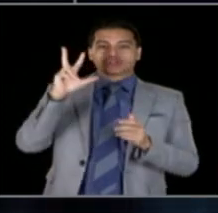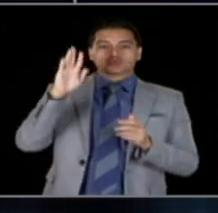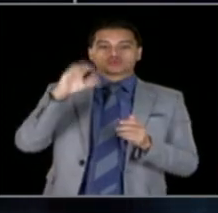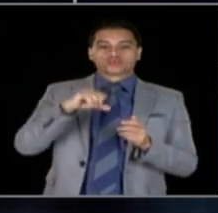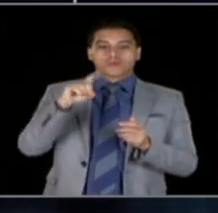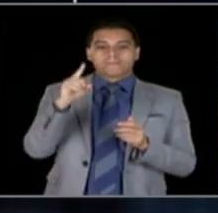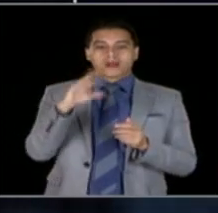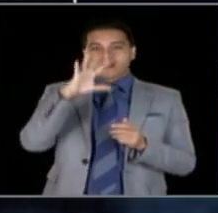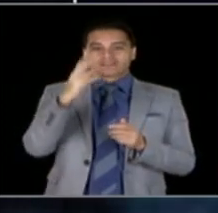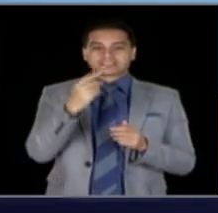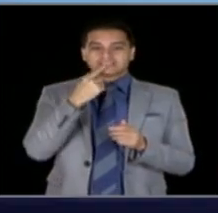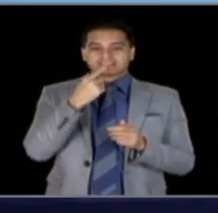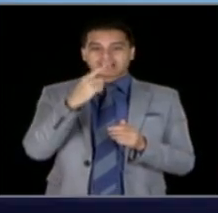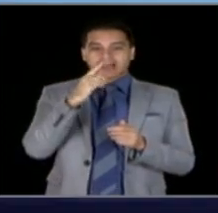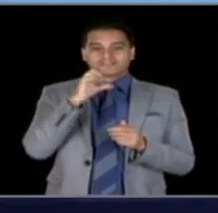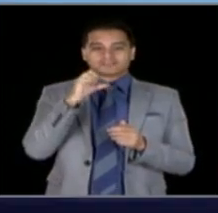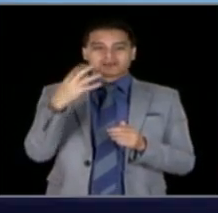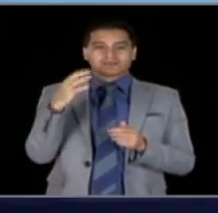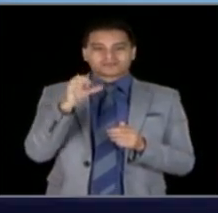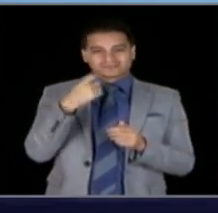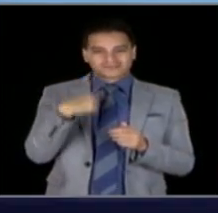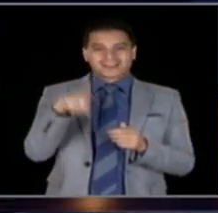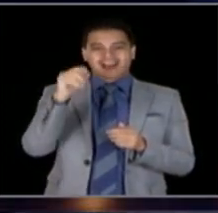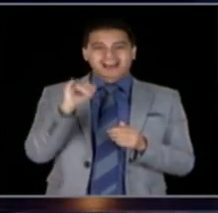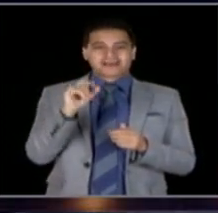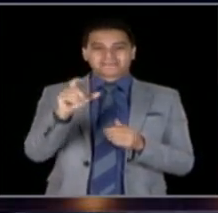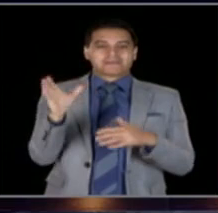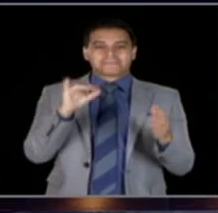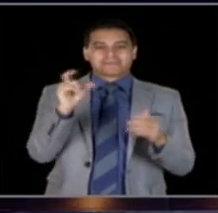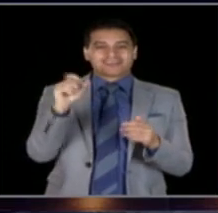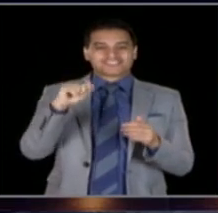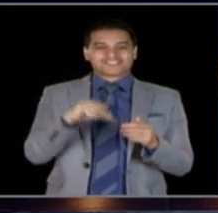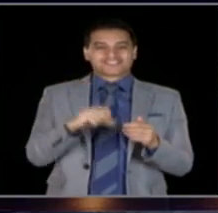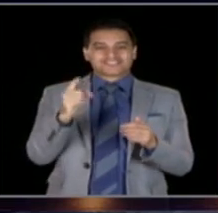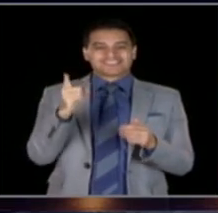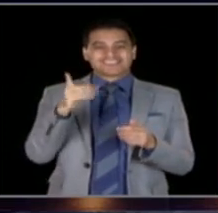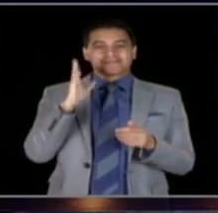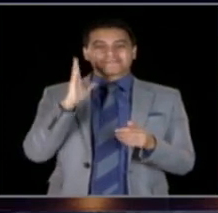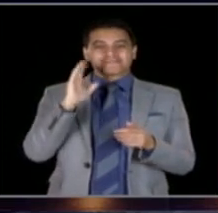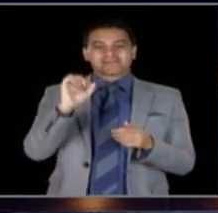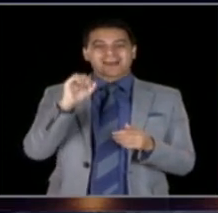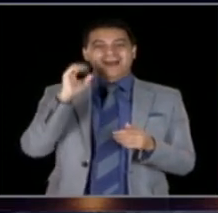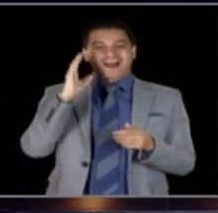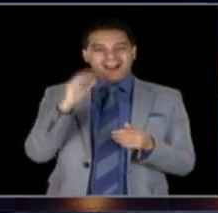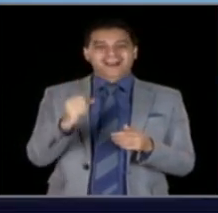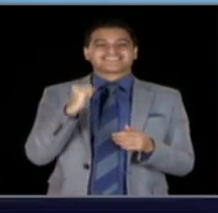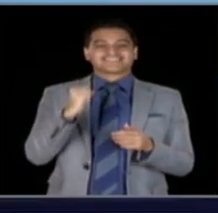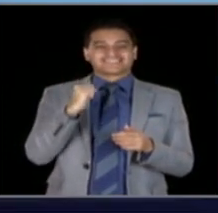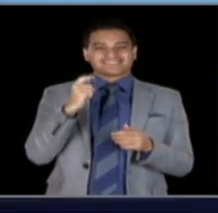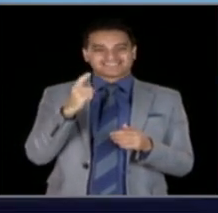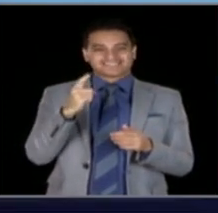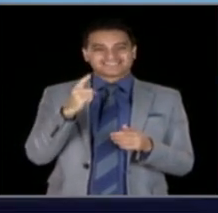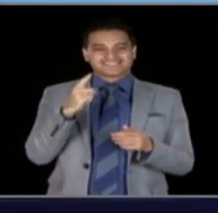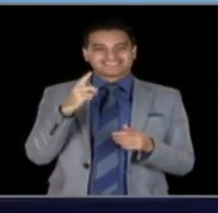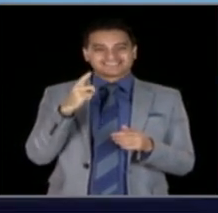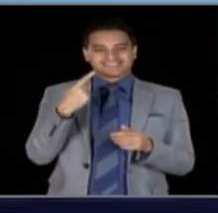عام 1994؟ أيمن منصور طبعاً. دي بقى الأضيع ممكن بتاعت الزمالك. سوبر سوبر سوبر